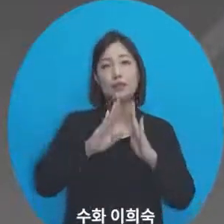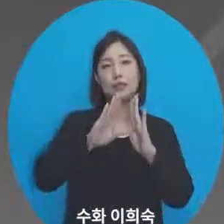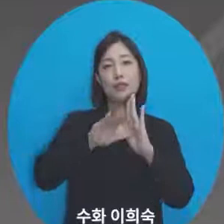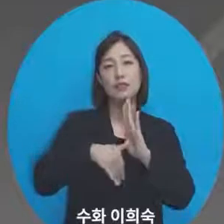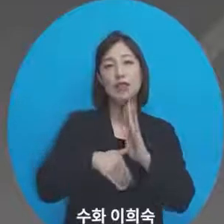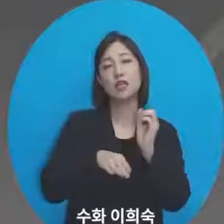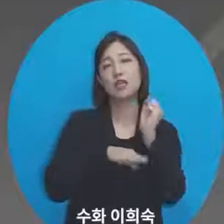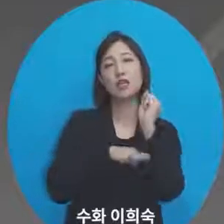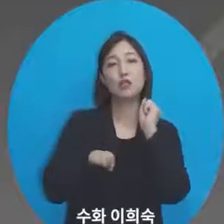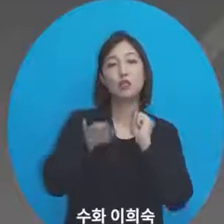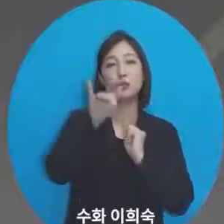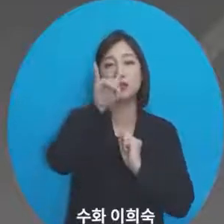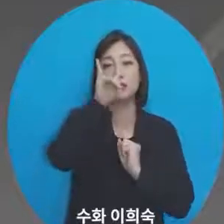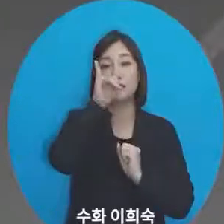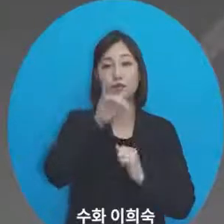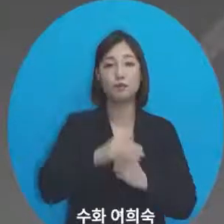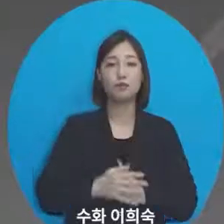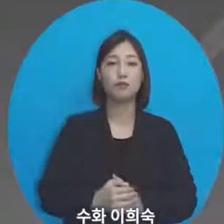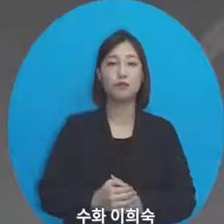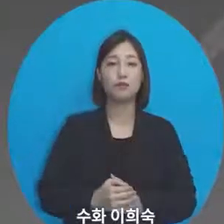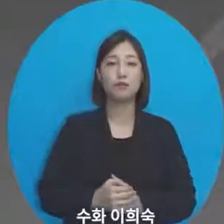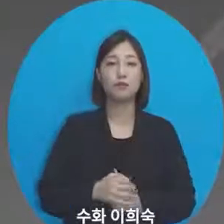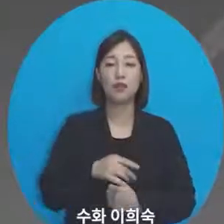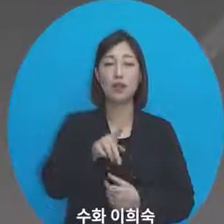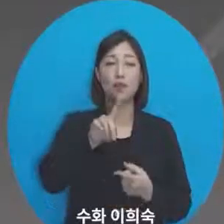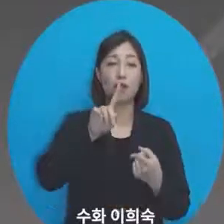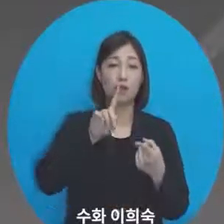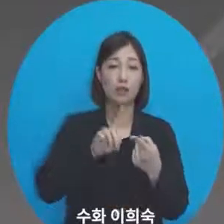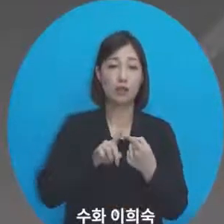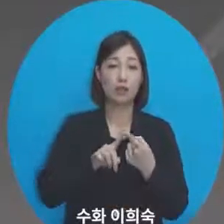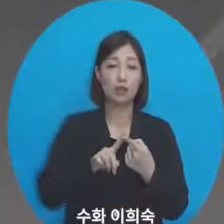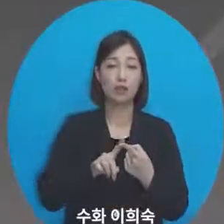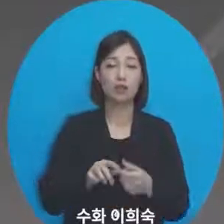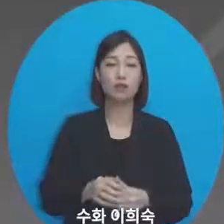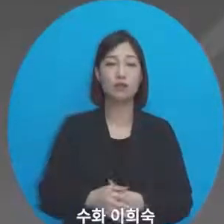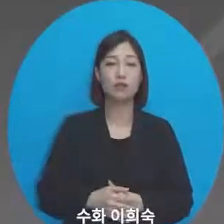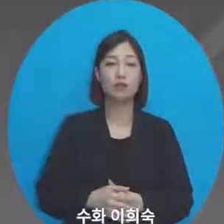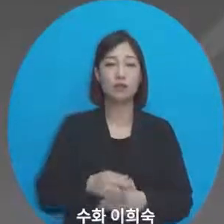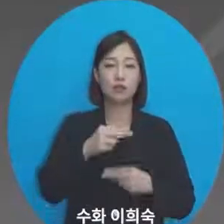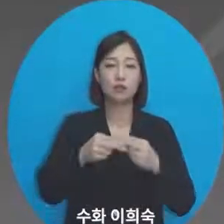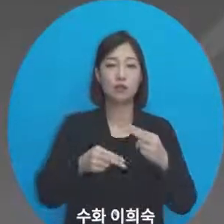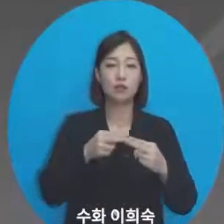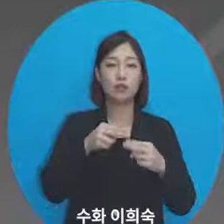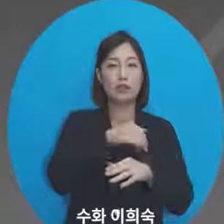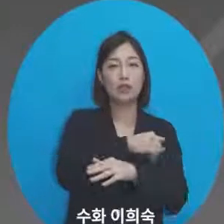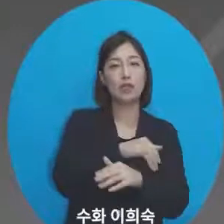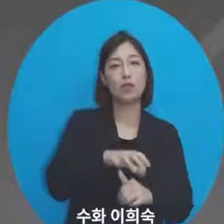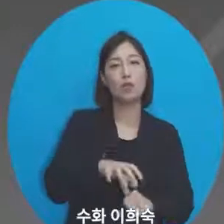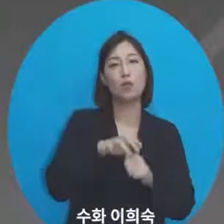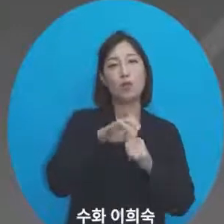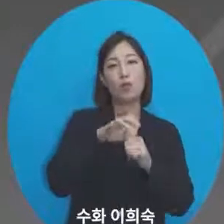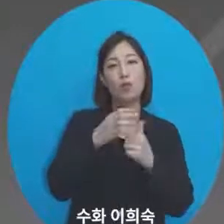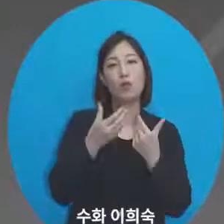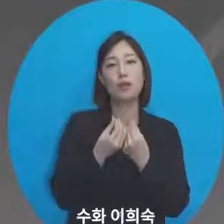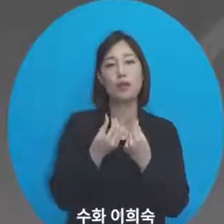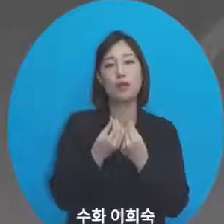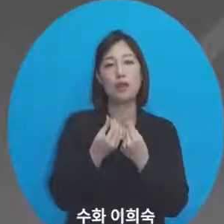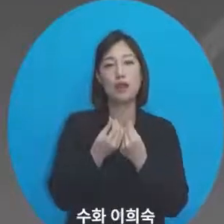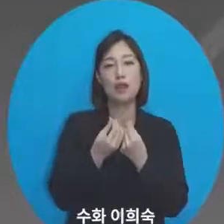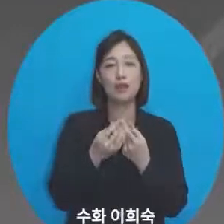하고 있습니다. 그래서 오늘 이런 설치 기준 하나하나에 유니버셜 디자인이 어떤 부분이 포함되어